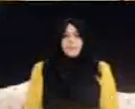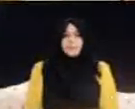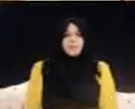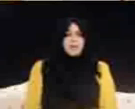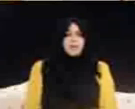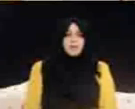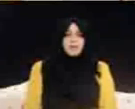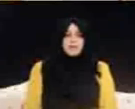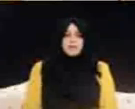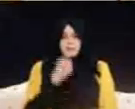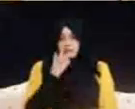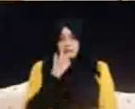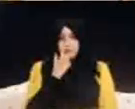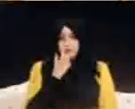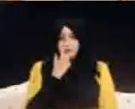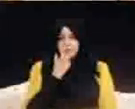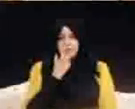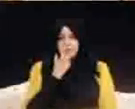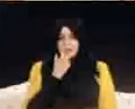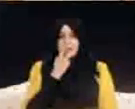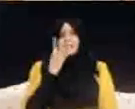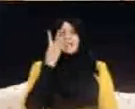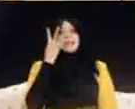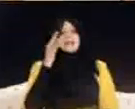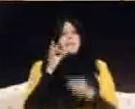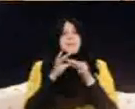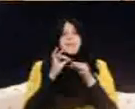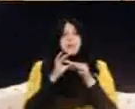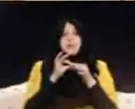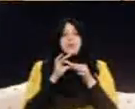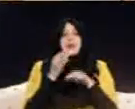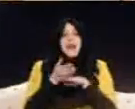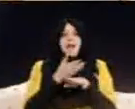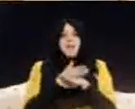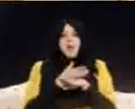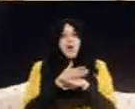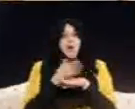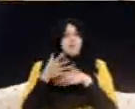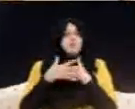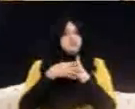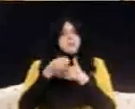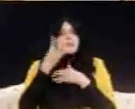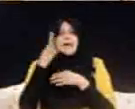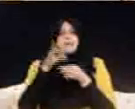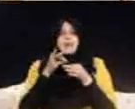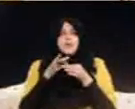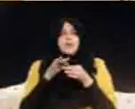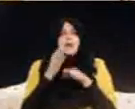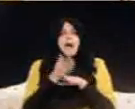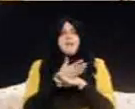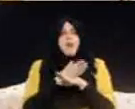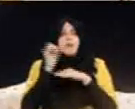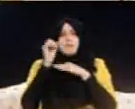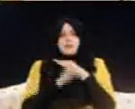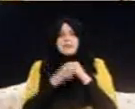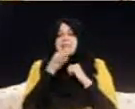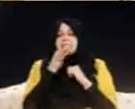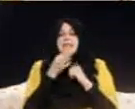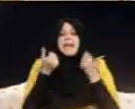دخول المعتد 4 دقائق بعد المغرب، يعني ادركها المغرب وهي خارج البيت، لا حرج. يا اختي، ان